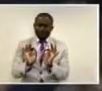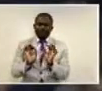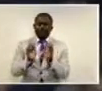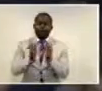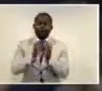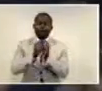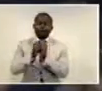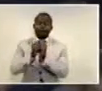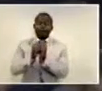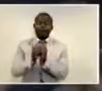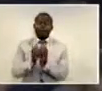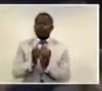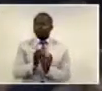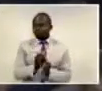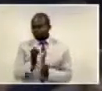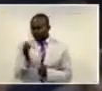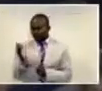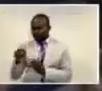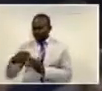n'abayobozi bose